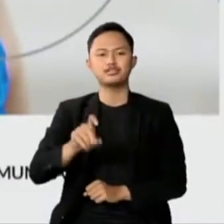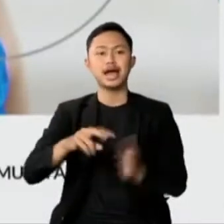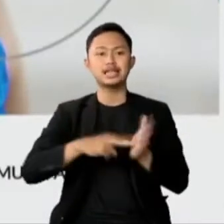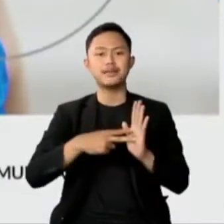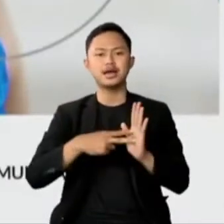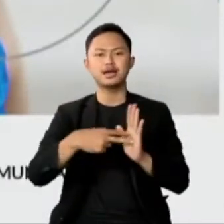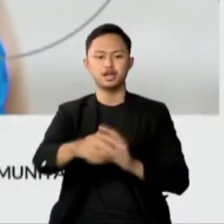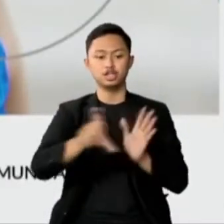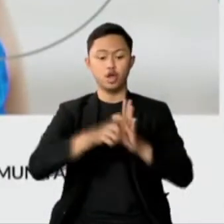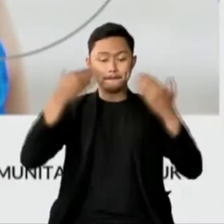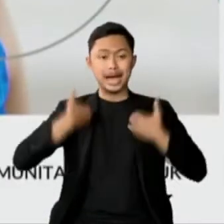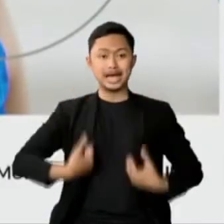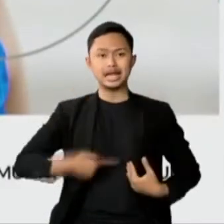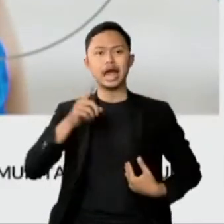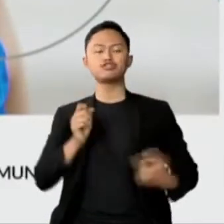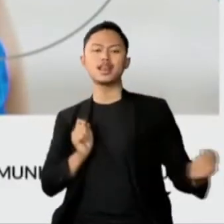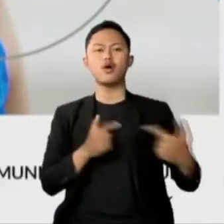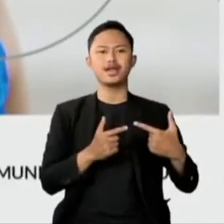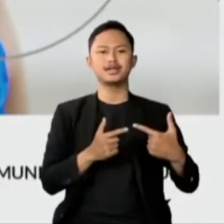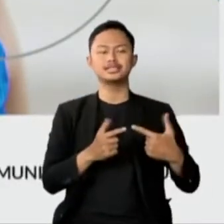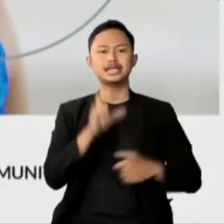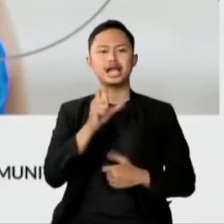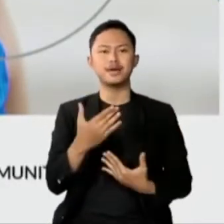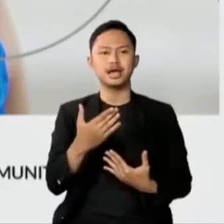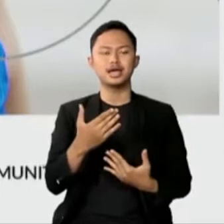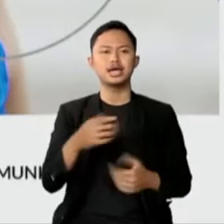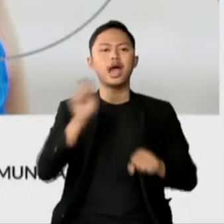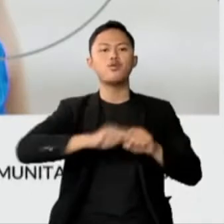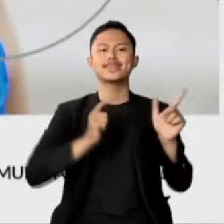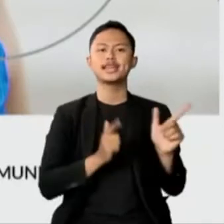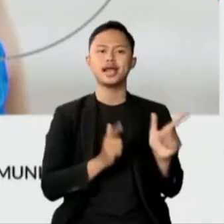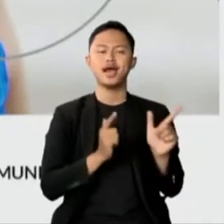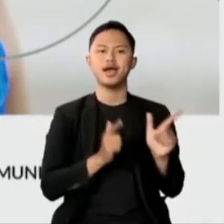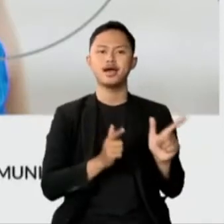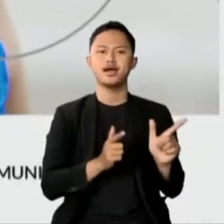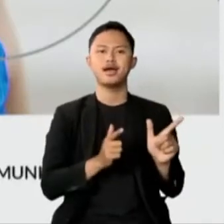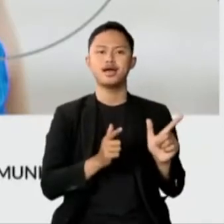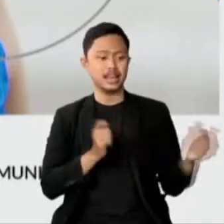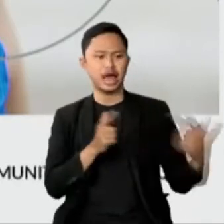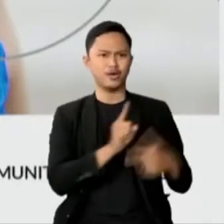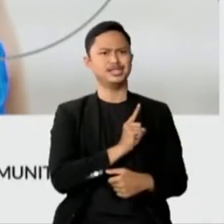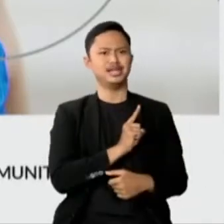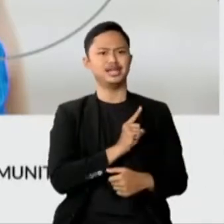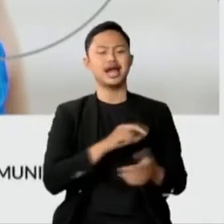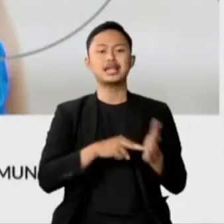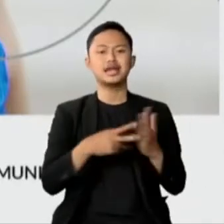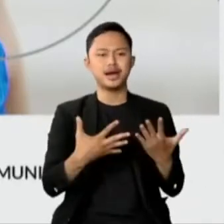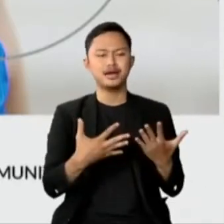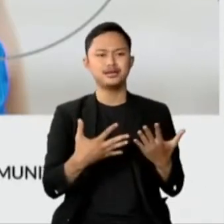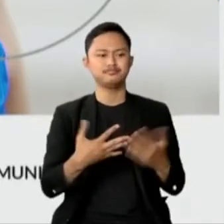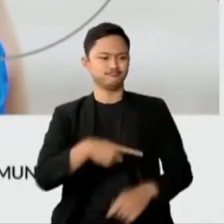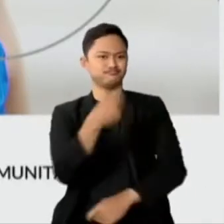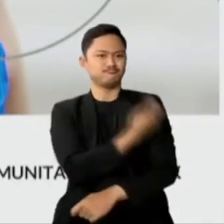cara melawannya adalah membentuk gampang yaitu membentuk tentara yang bisa langsung melawan spesifik itu slogan